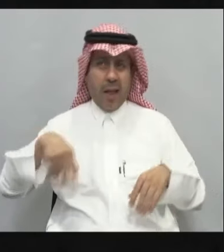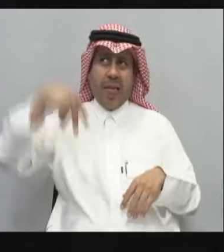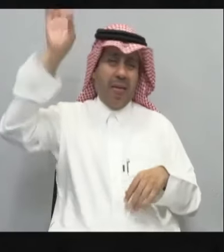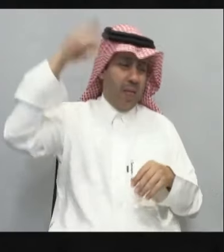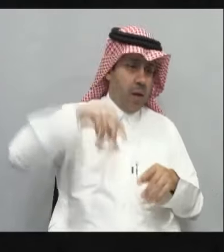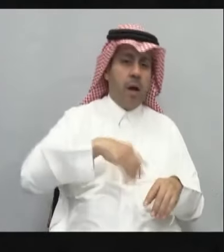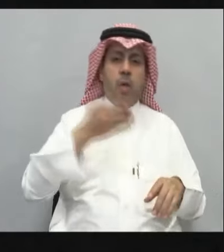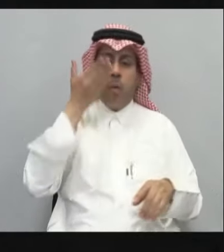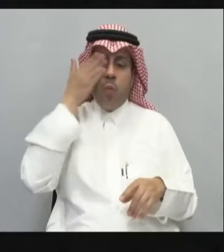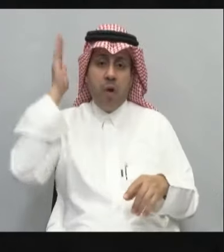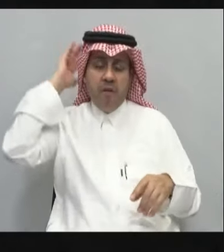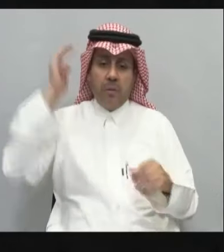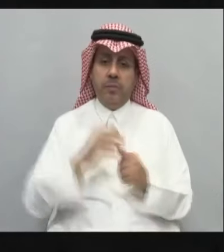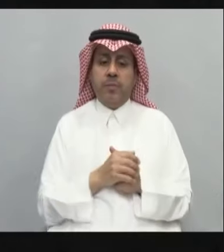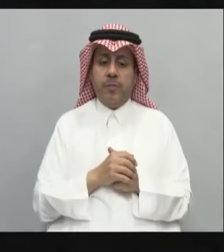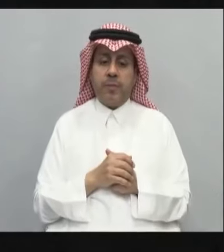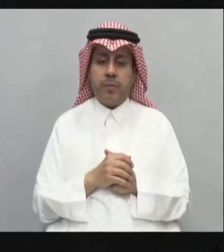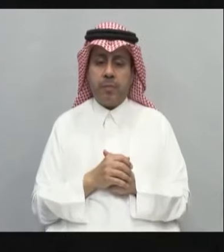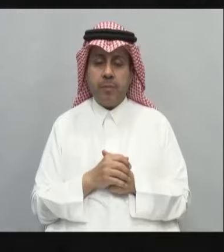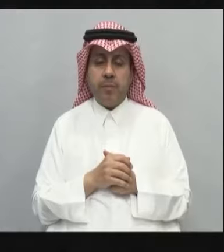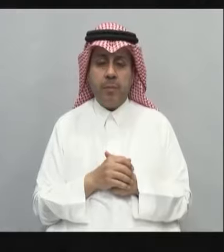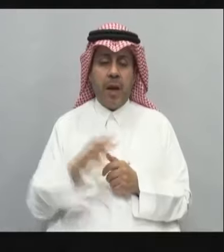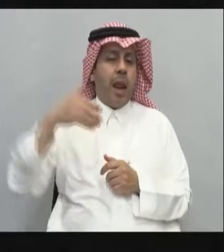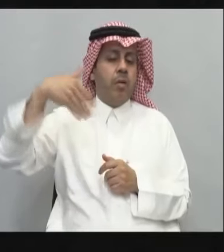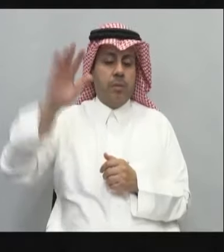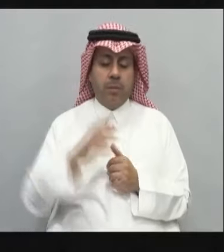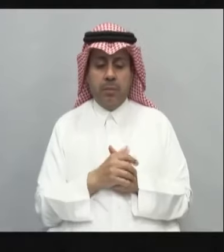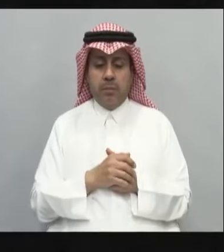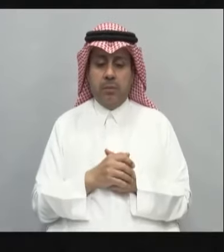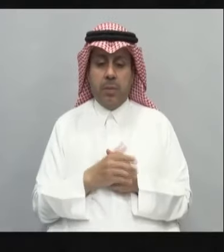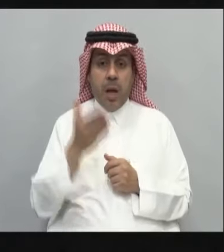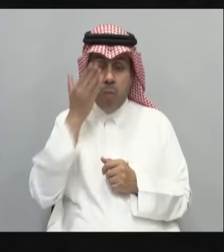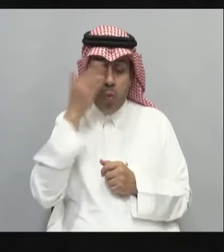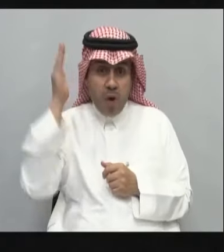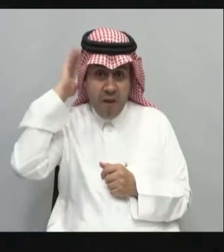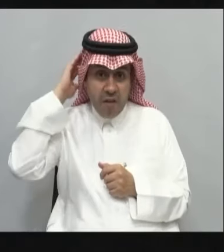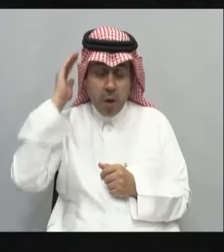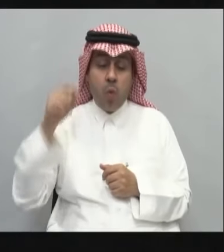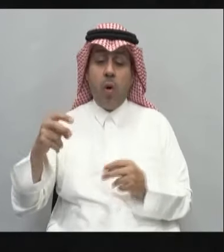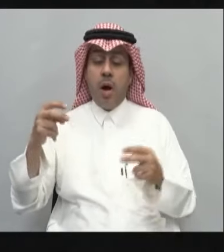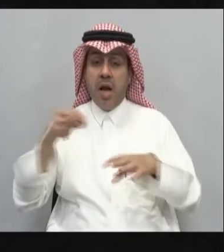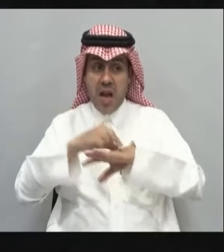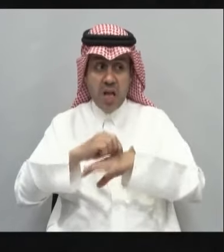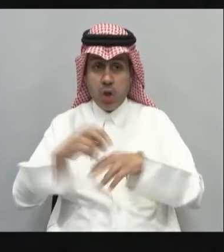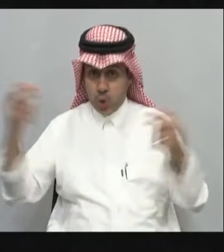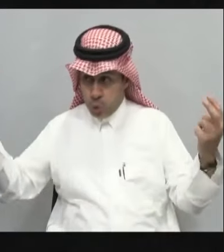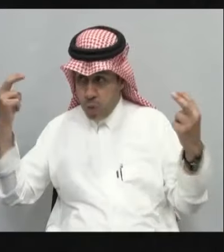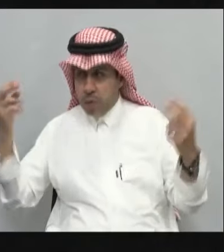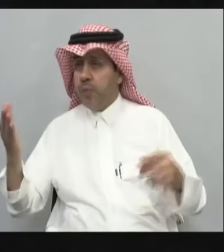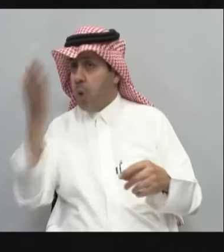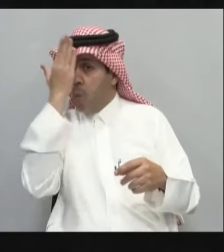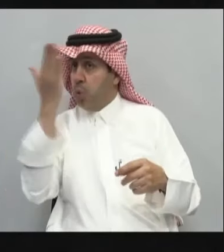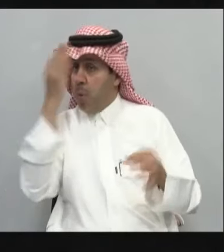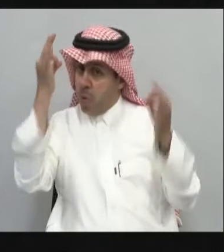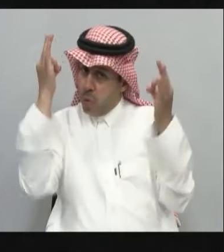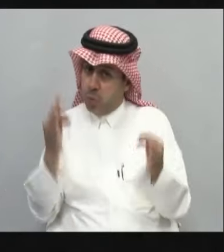يراه تثقل عليه العبادات وربما لا يؤديها اذا من هو المنافق يظهر ماذا